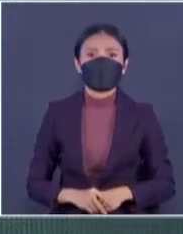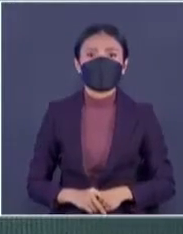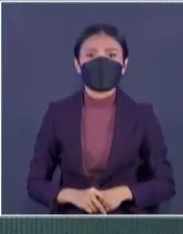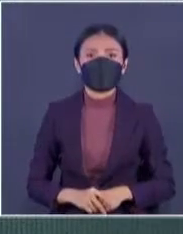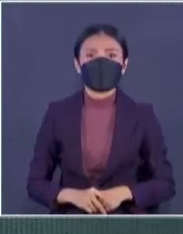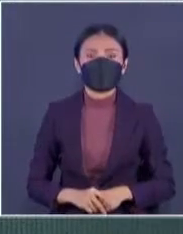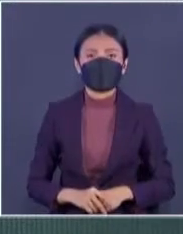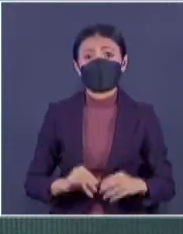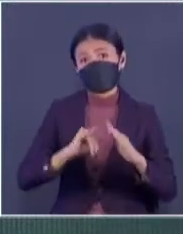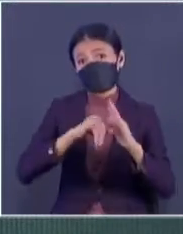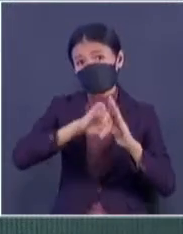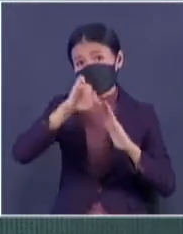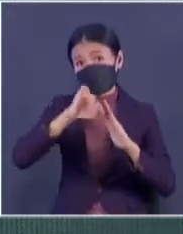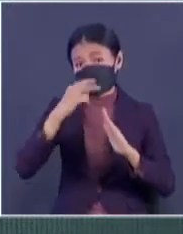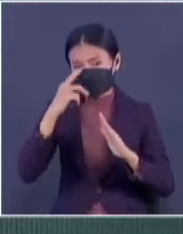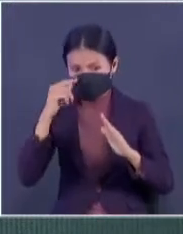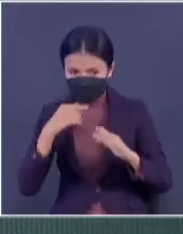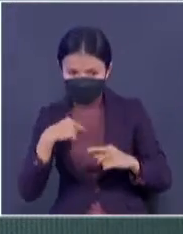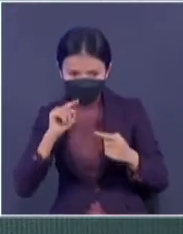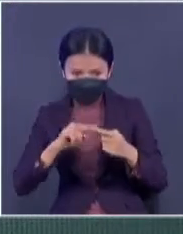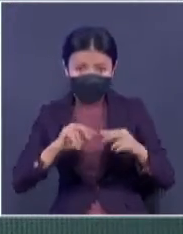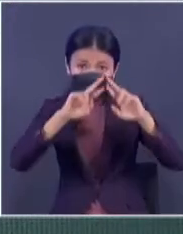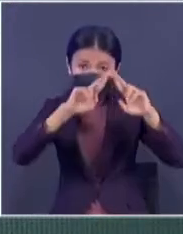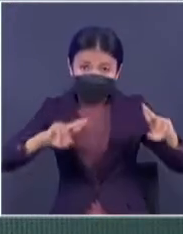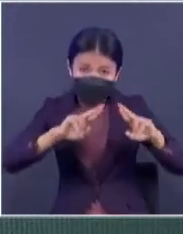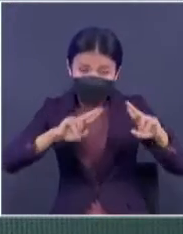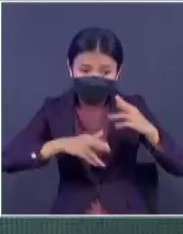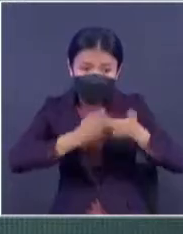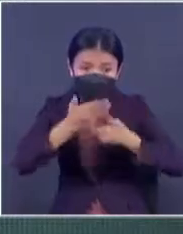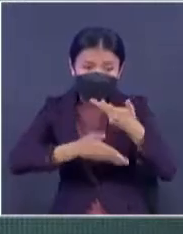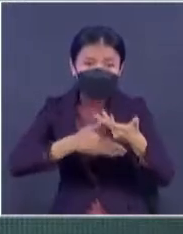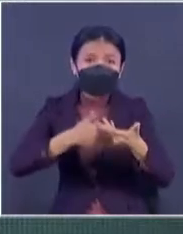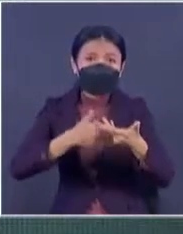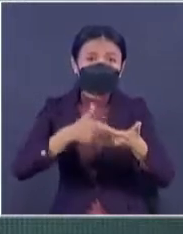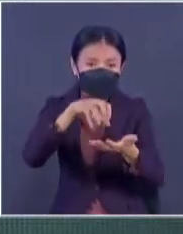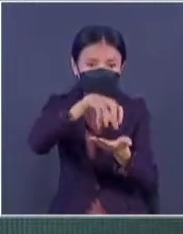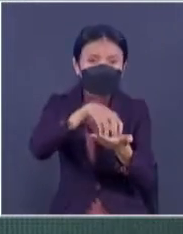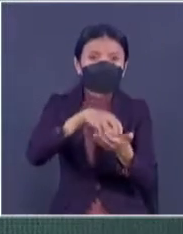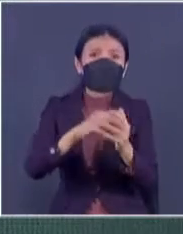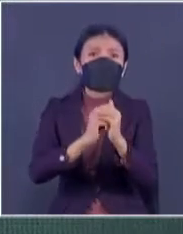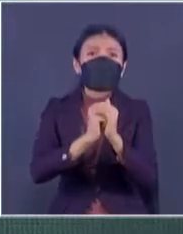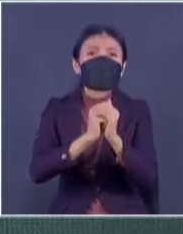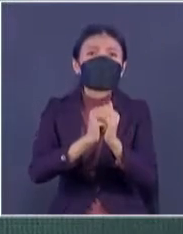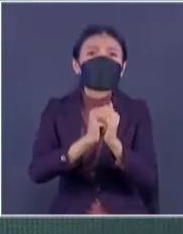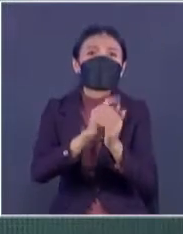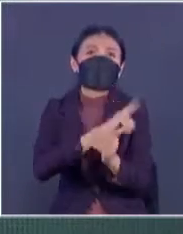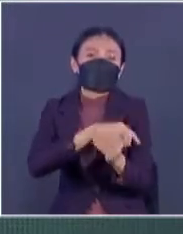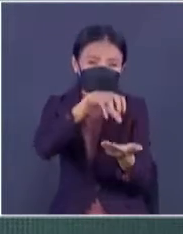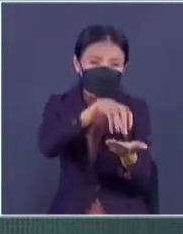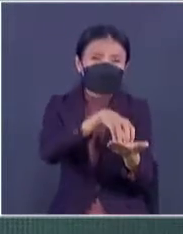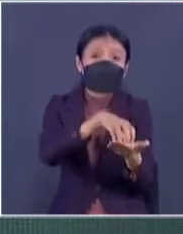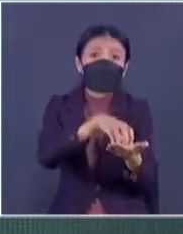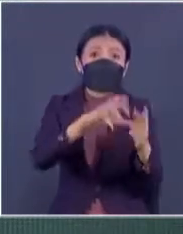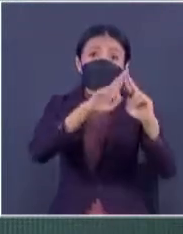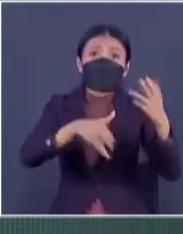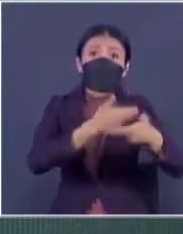ะตั้งใจเข้ามาขโมยอ่างบัวบริเวณหน้าร้านซาลาเปาแห่งหนึ่งในจังหวัดเชียงใหม่นะคะซึ่งเจ้าของร้านเนี่ยเขาก็บอกว่าฝ